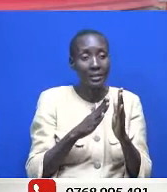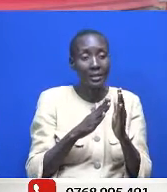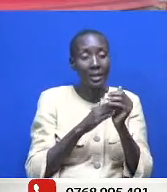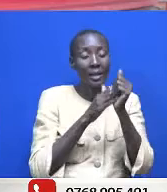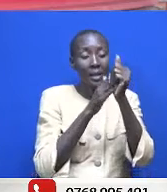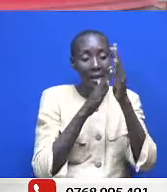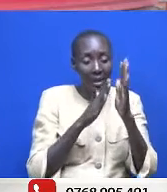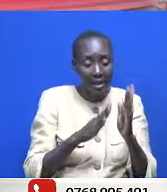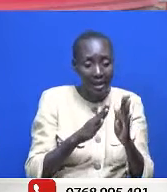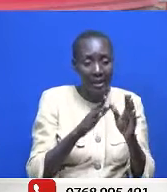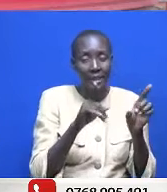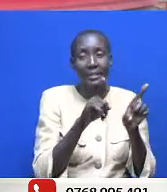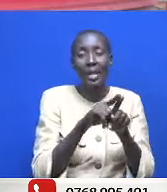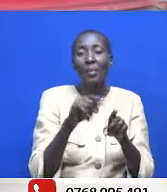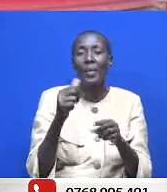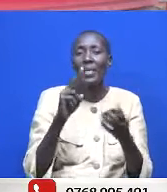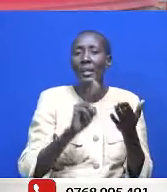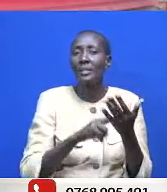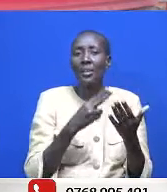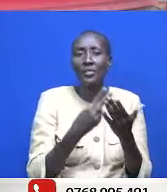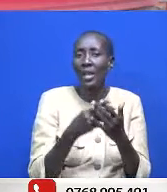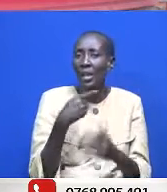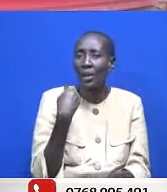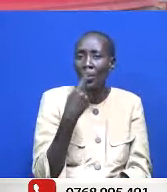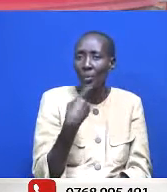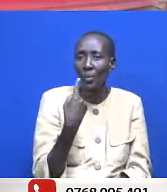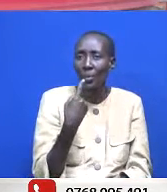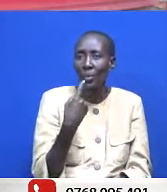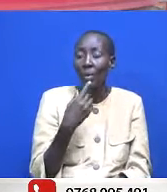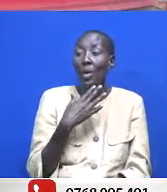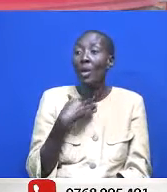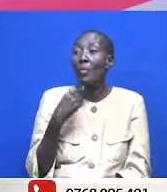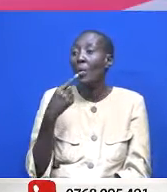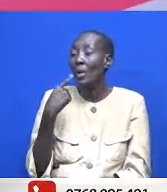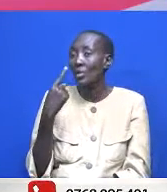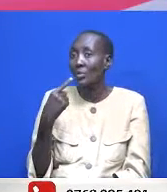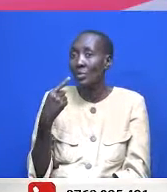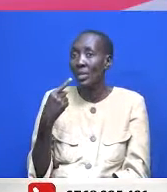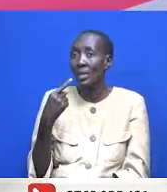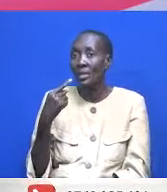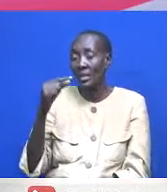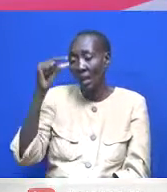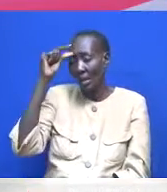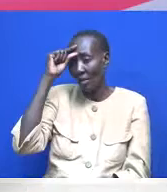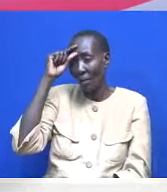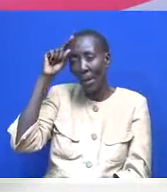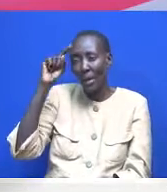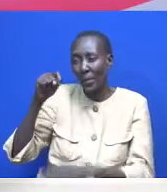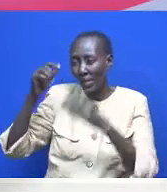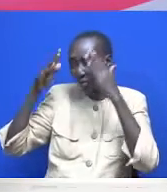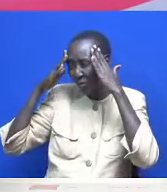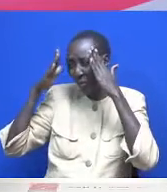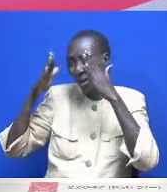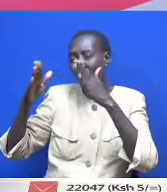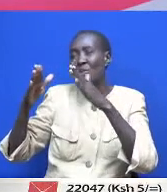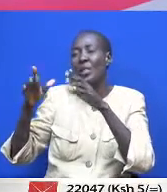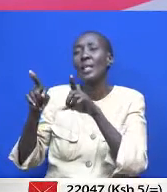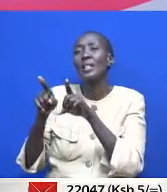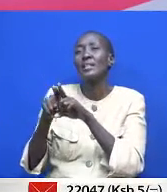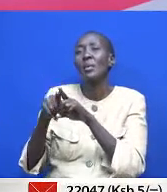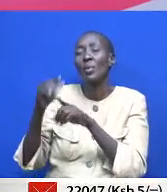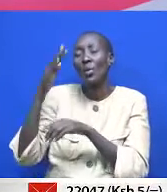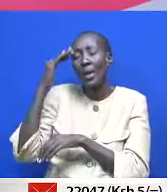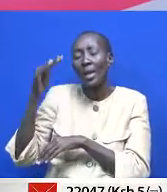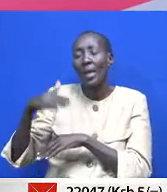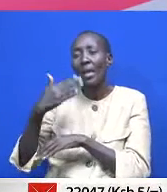Ndio. Nani ndiye amefeli? Ni viongozi ama? Ningependa kusema kwamba hii ni jambo ambalo serikali ingechukua maanani, ingetia maanani, kwa sababu kila miaka